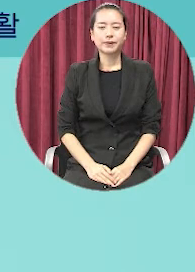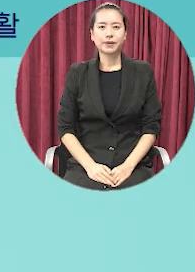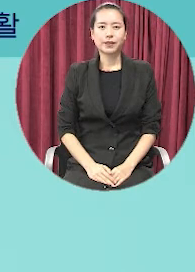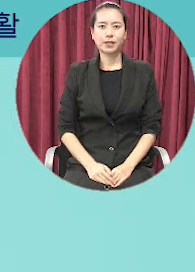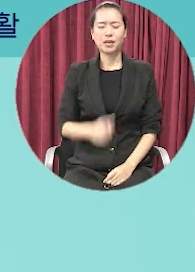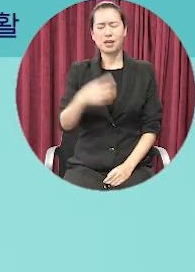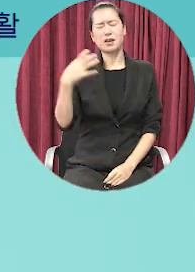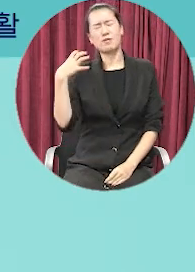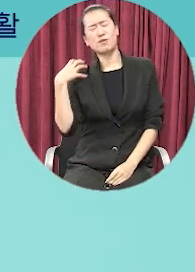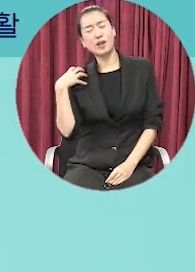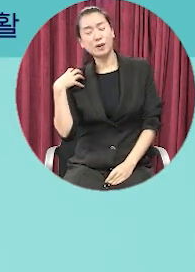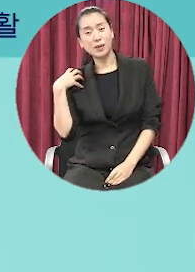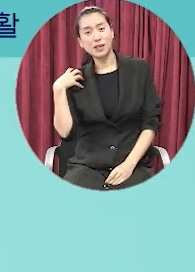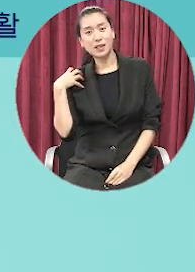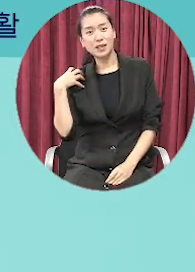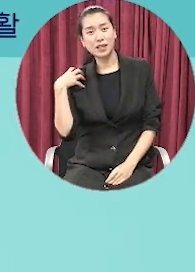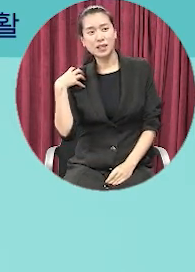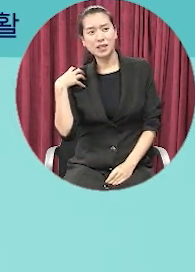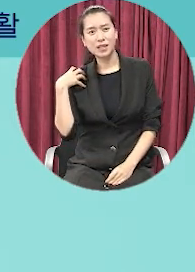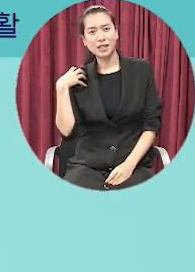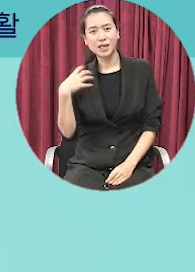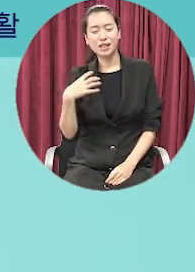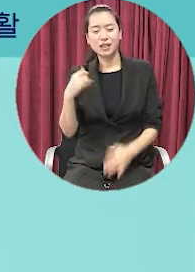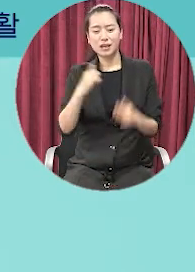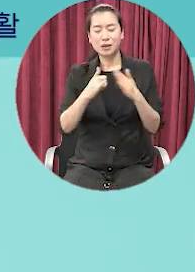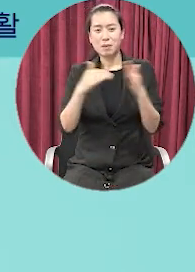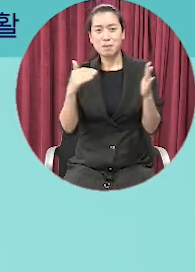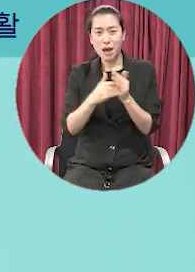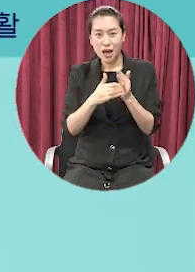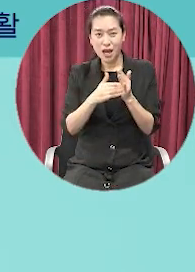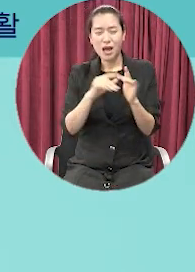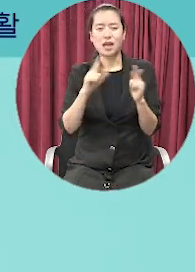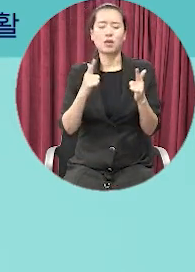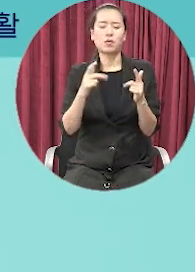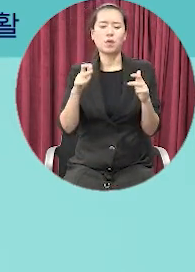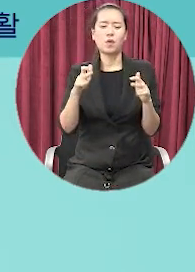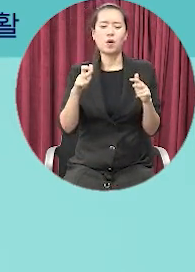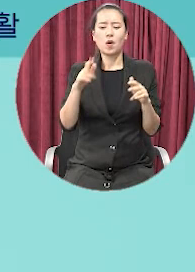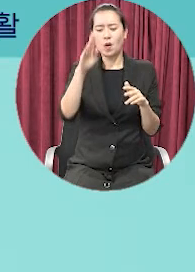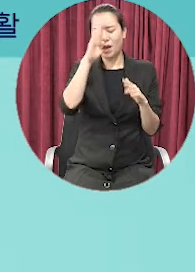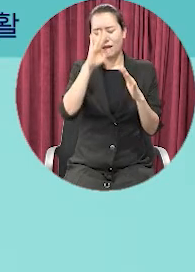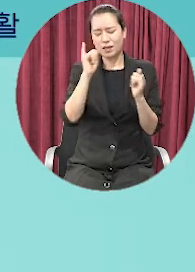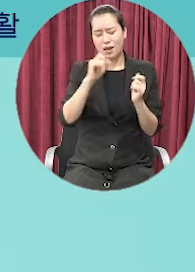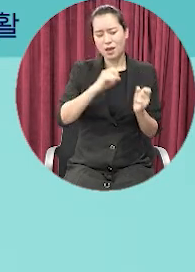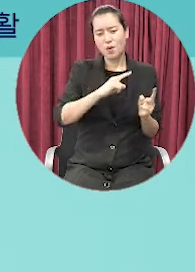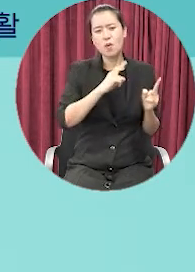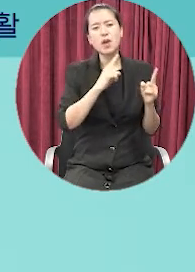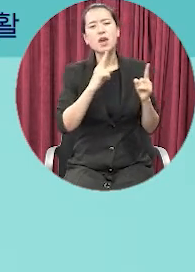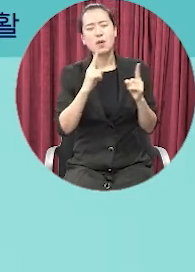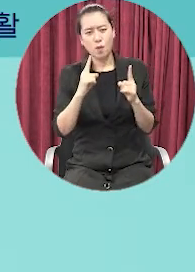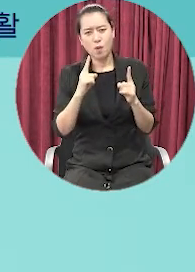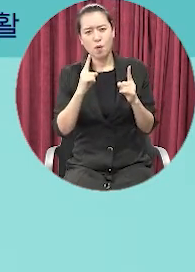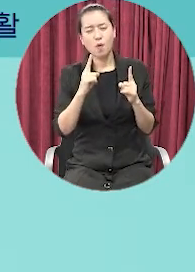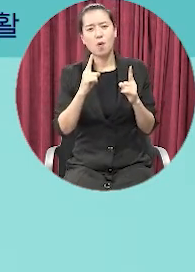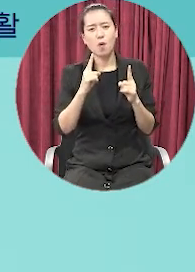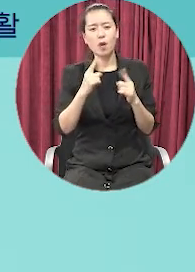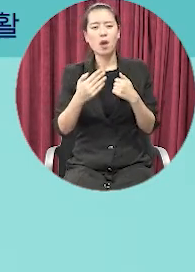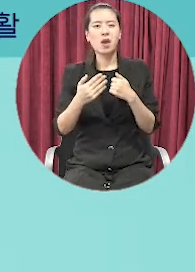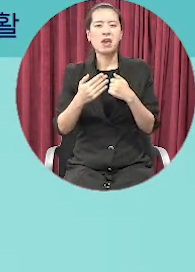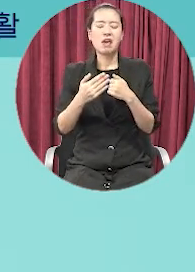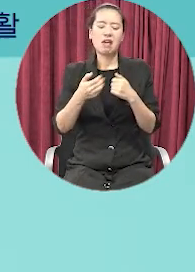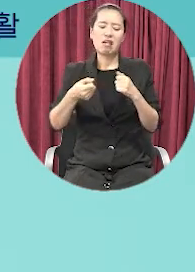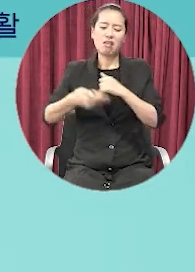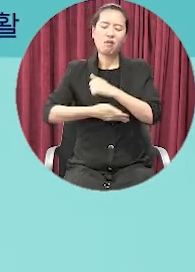케어기버의 부담이 케어기버에 대한 부담으로 끝나는 것이 아니라 환자의 회복과 장애 정도에도 영향을 미치는 것으로 알려져